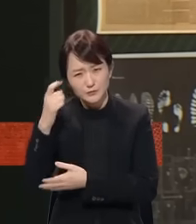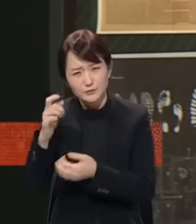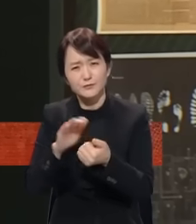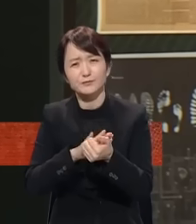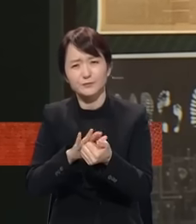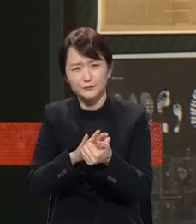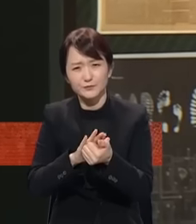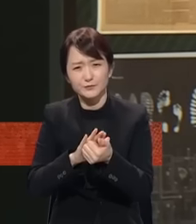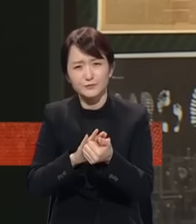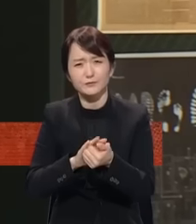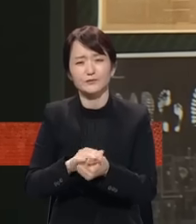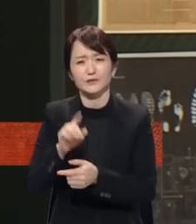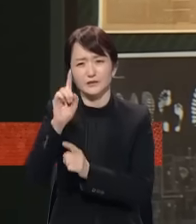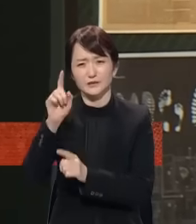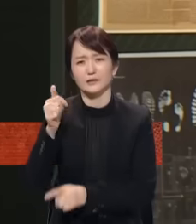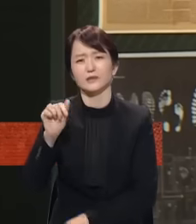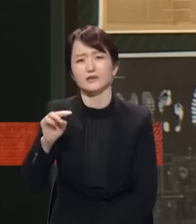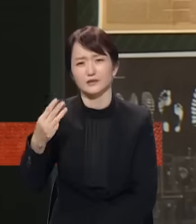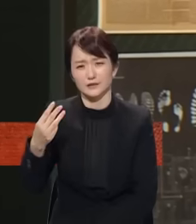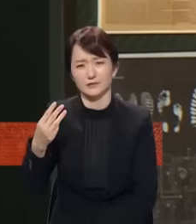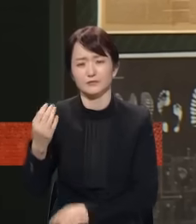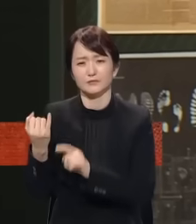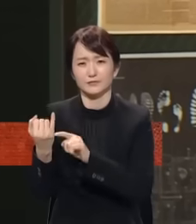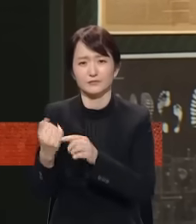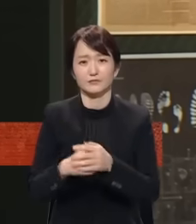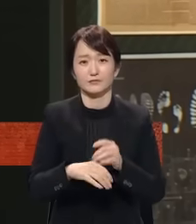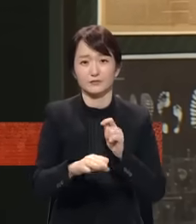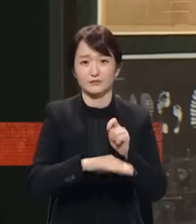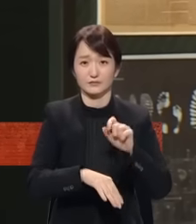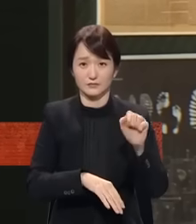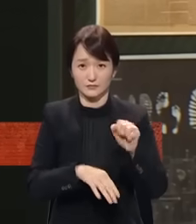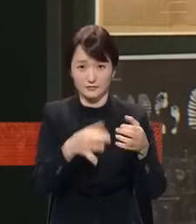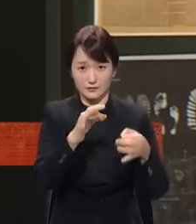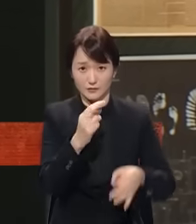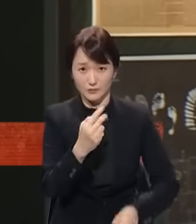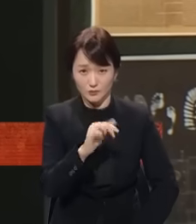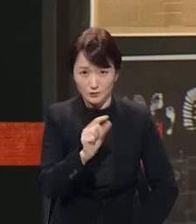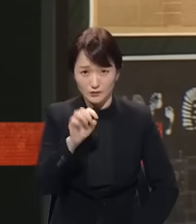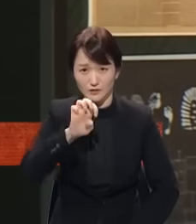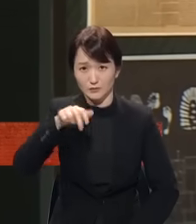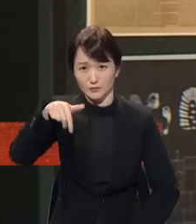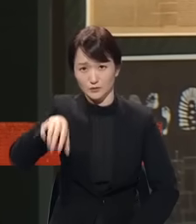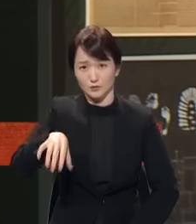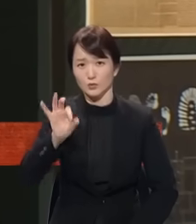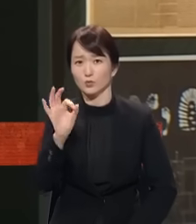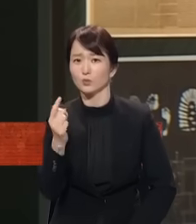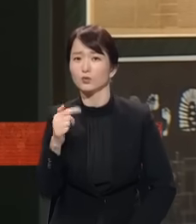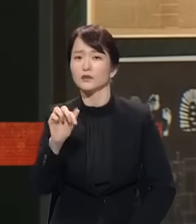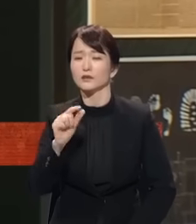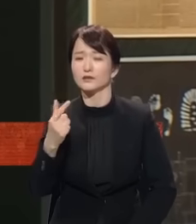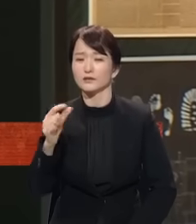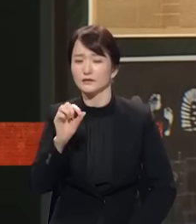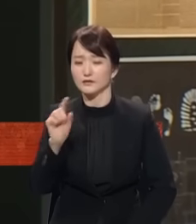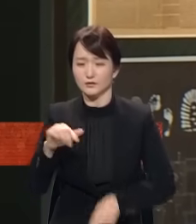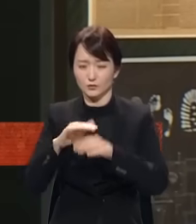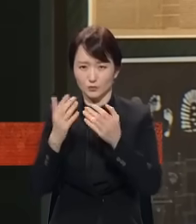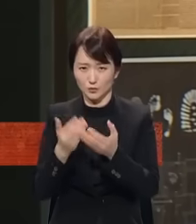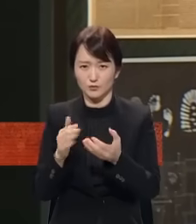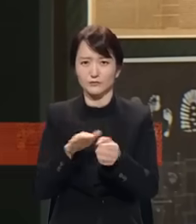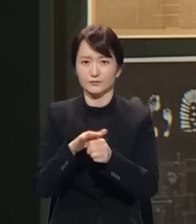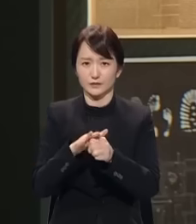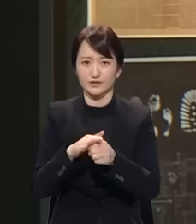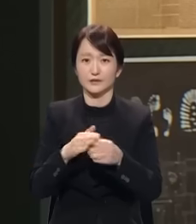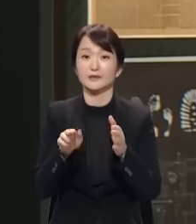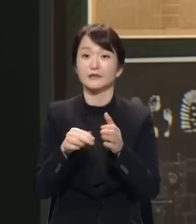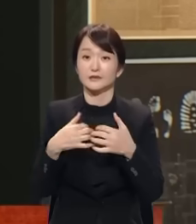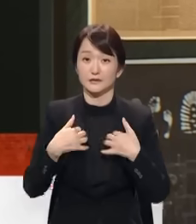하신 노스캐롤라이나의 이하일님. 자 택시기사 김요한님, 파주의 오현아님, 이태림님 모두 사랑합니다. 자 재미는